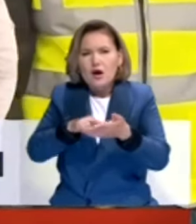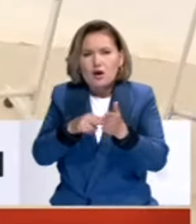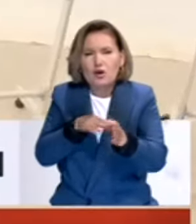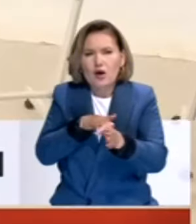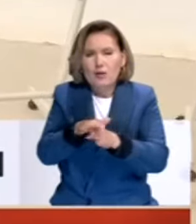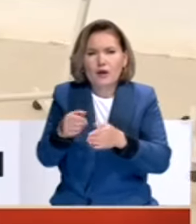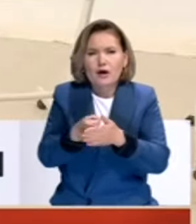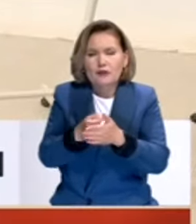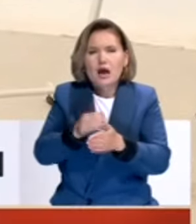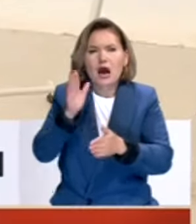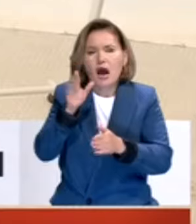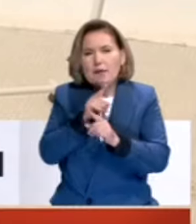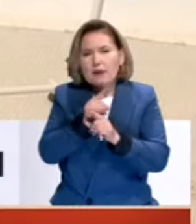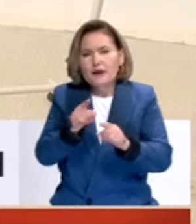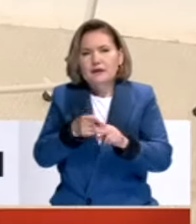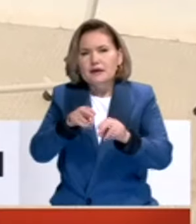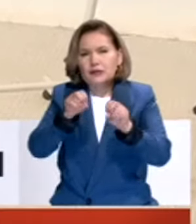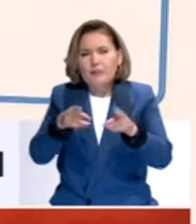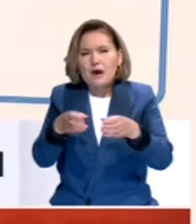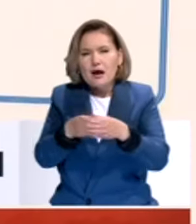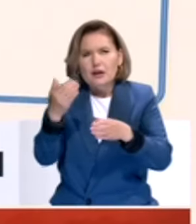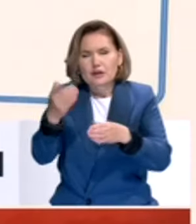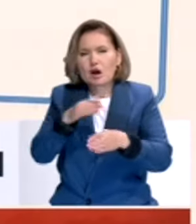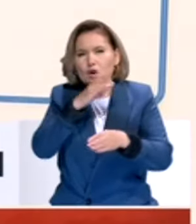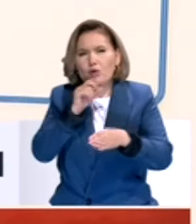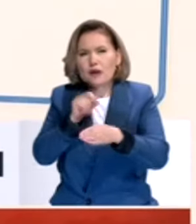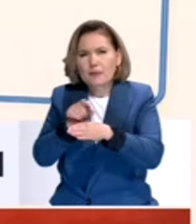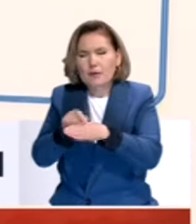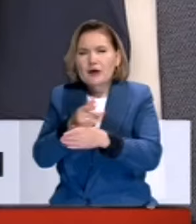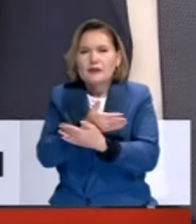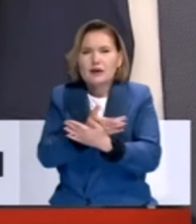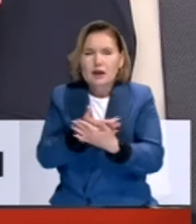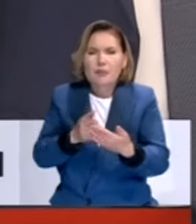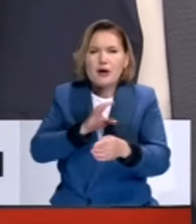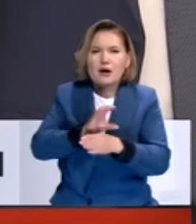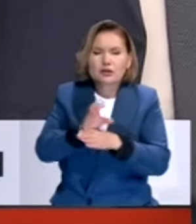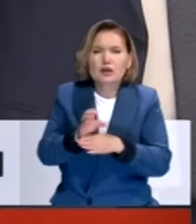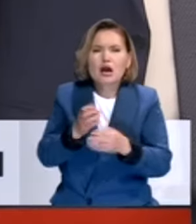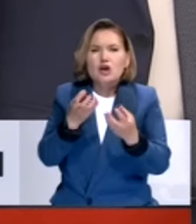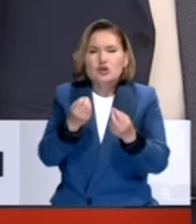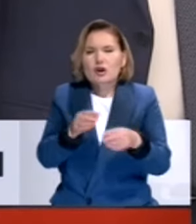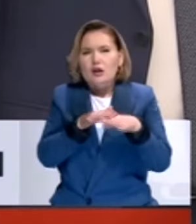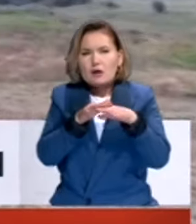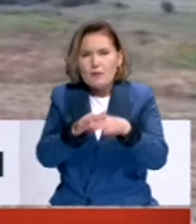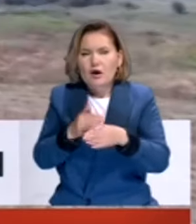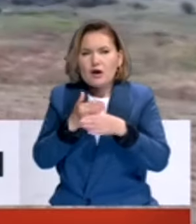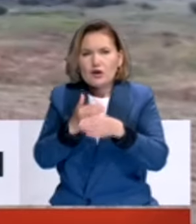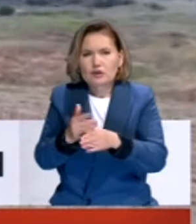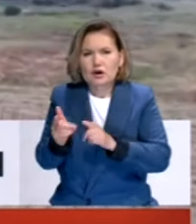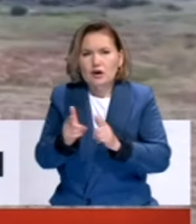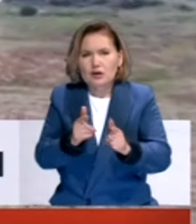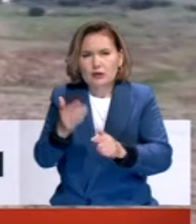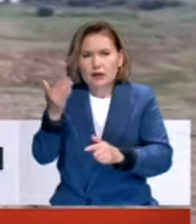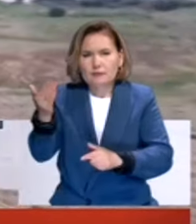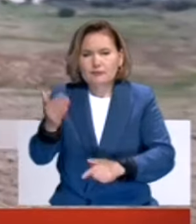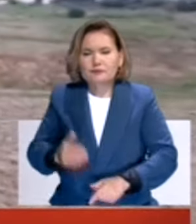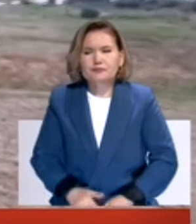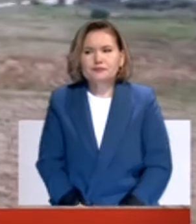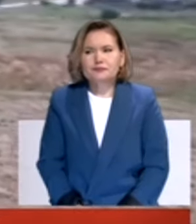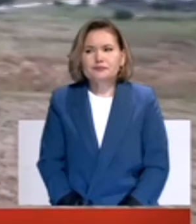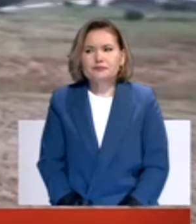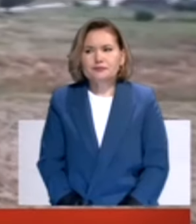мүдделі. Алдағы уақытта PepsiCo компаниясы сұранысқа ие өнім түрлерін шығару үшін тағы да инвестиция салады. Айдана Қуантхан, Ерболат